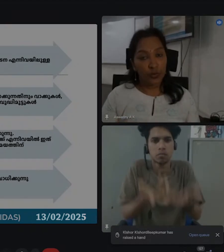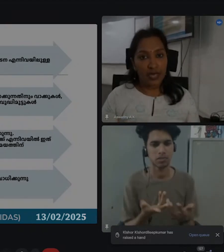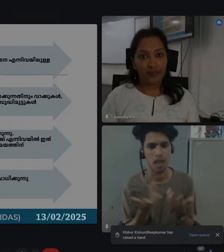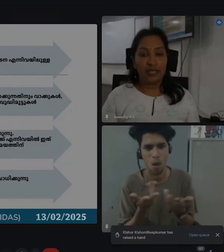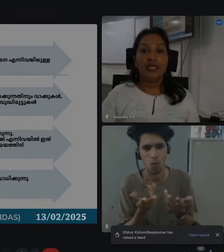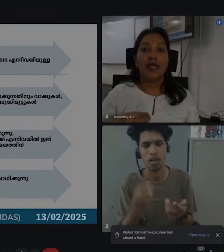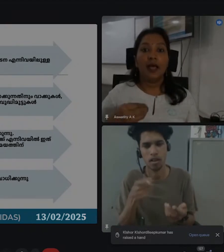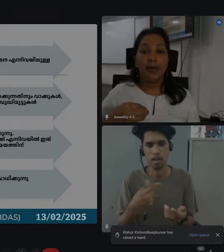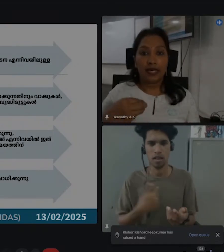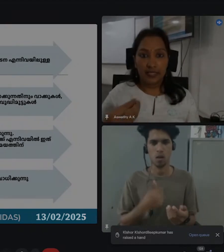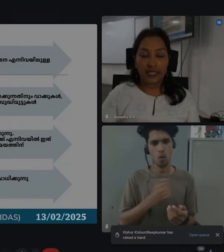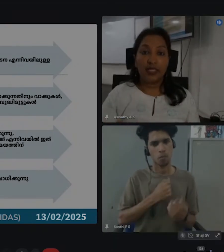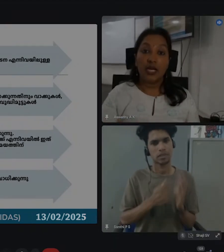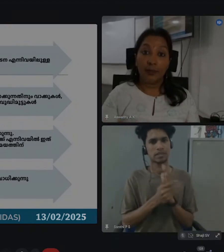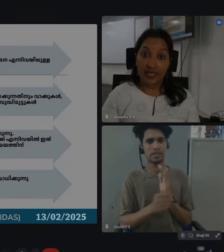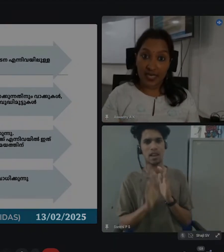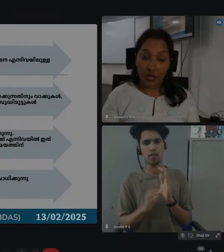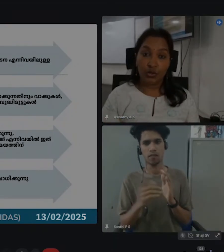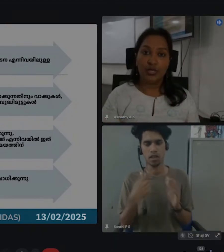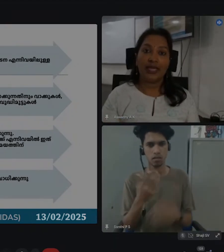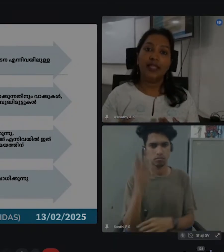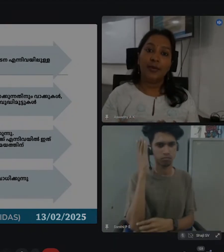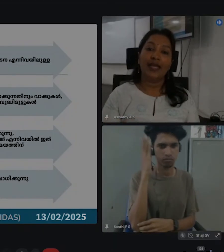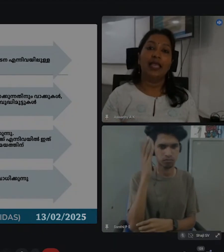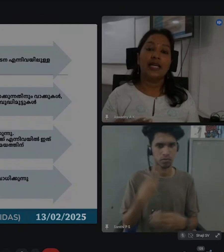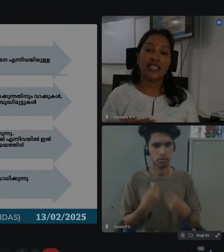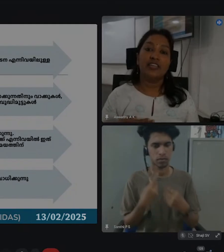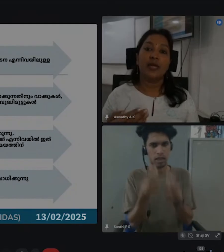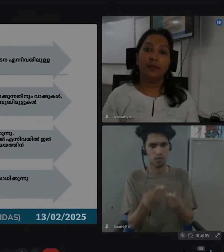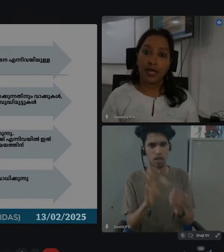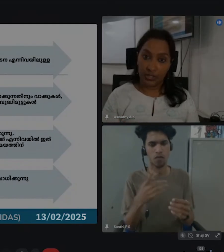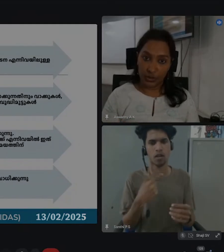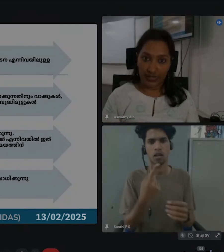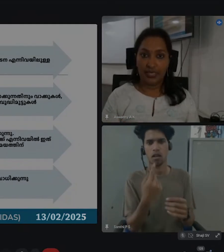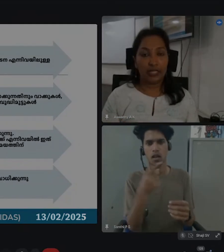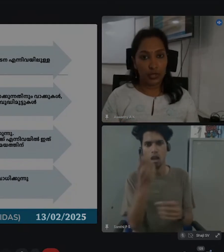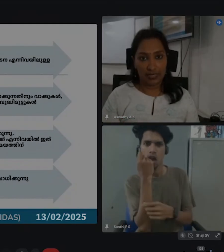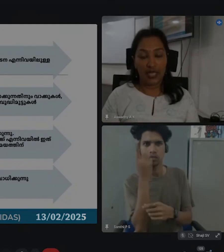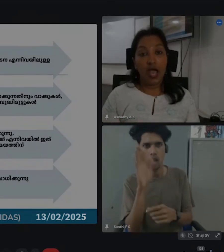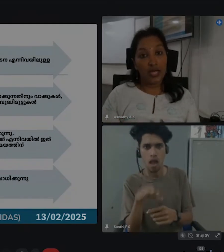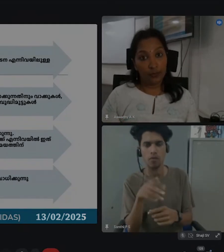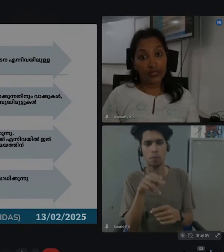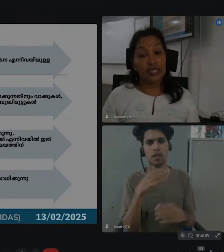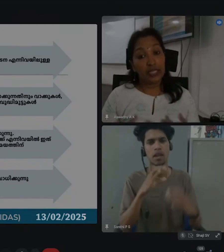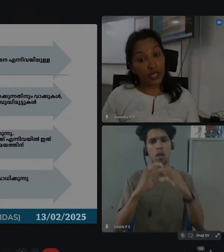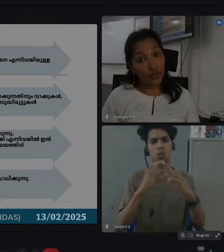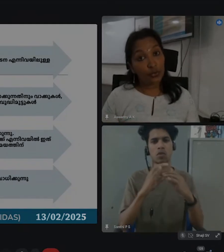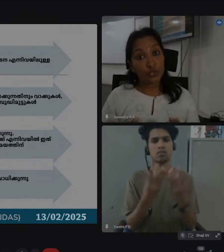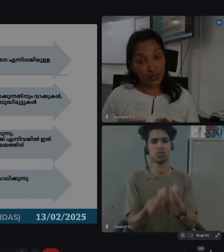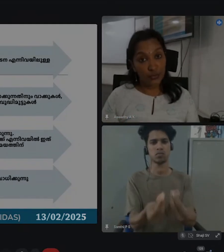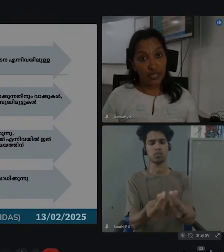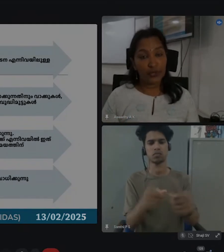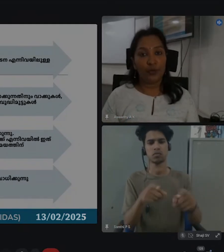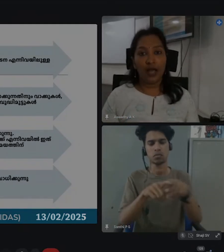എന്റെ ആ ഒരു കഴിവ്, ഞാൻ ആ പറഞ്ഞു തരുന്നത് നിങ്ങൾക്ക് മനസ്സിലാകുന്നുണ്ടെങ്കിൽ നമ്മുടെ ഇടയിൽ ആശയവിനിമയം നടന്നിട്ടുണ്ട് എന്നുള്ളതാണ്. അതുപോലെ തന്നെ നിങ്ങൾ